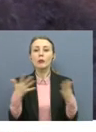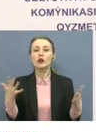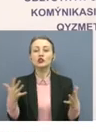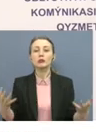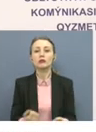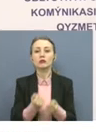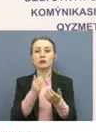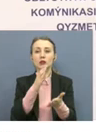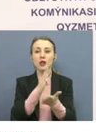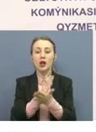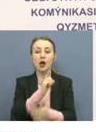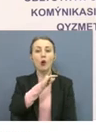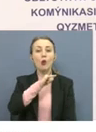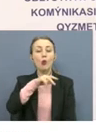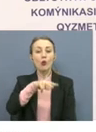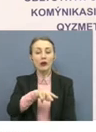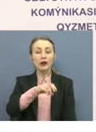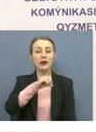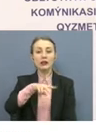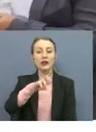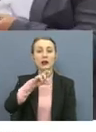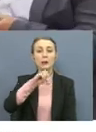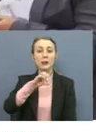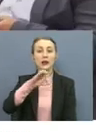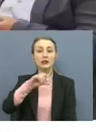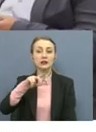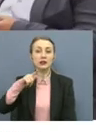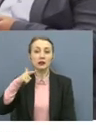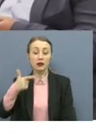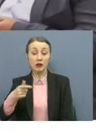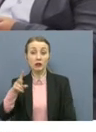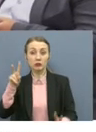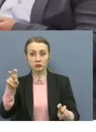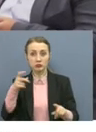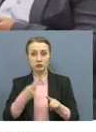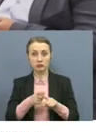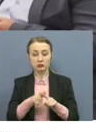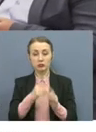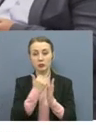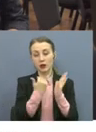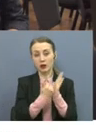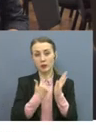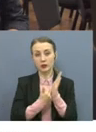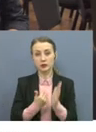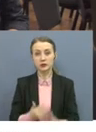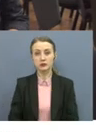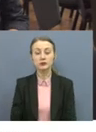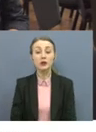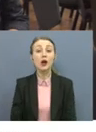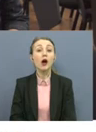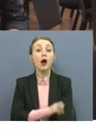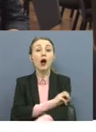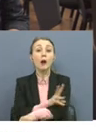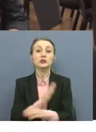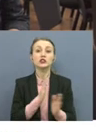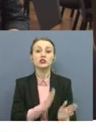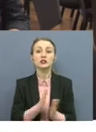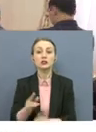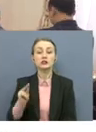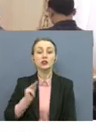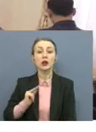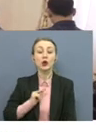әкім. Өңірде 31 мектеп пен 27 балабақша, 32 медициналық мекеме, 28 мәдениет ошағы қызмет атқаруда. Әлеуметтік